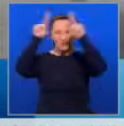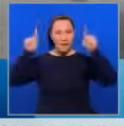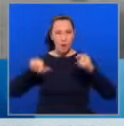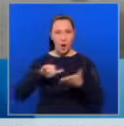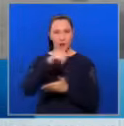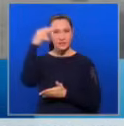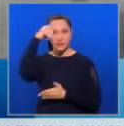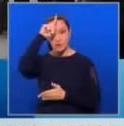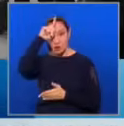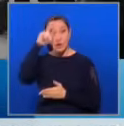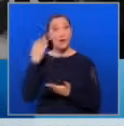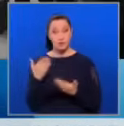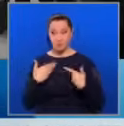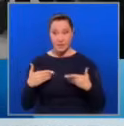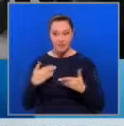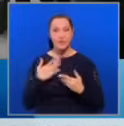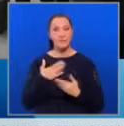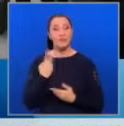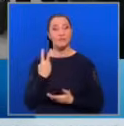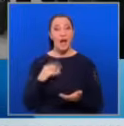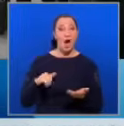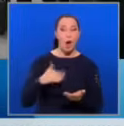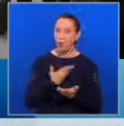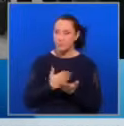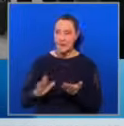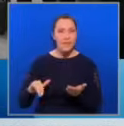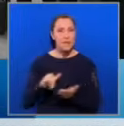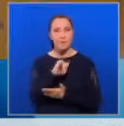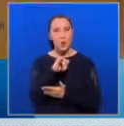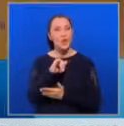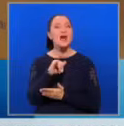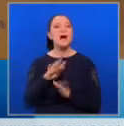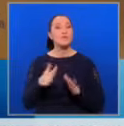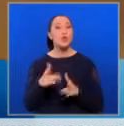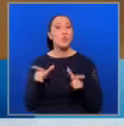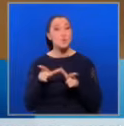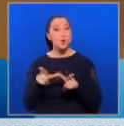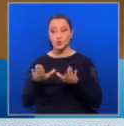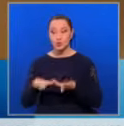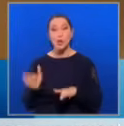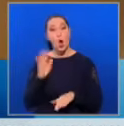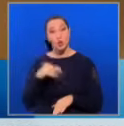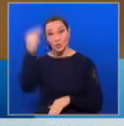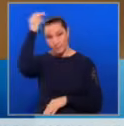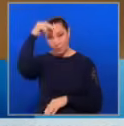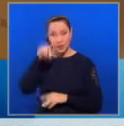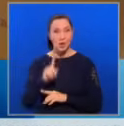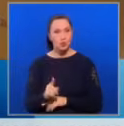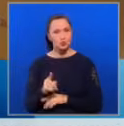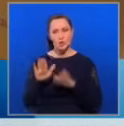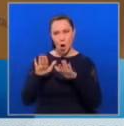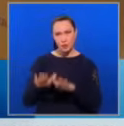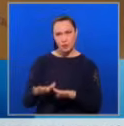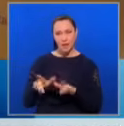софия където се намираме и ние че има два полета които са отменени и вероятно в мюнхен ще останат още наши сънародници които ще